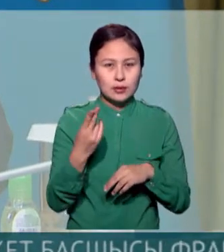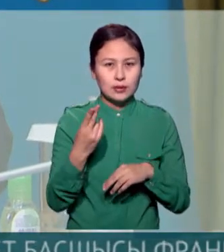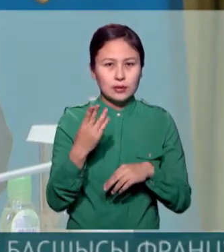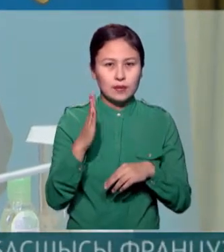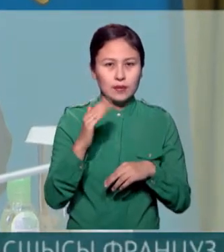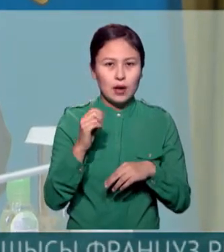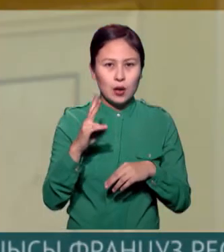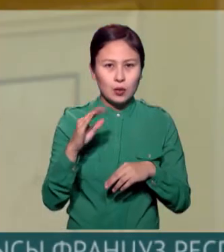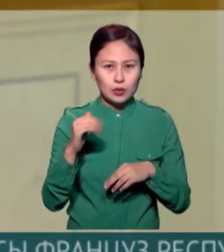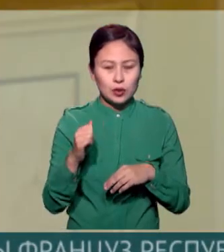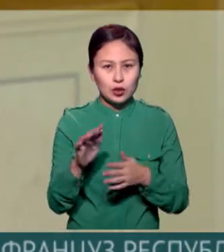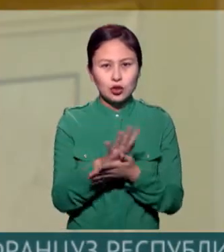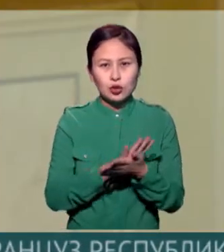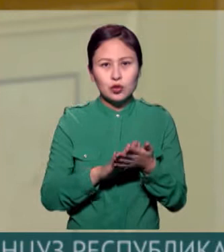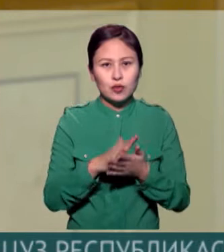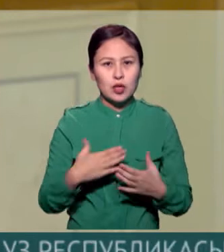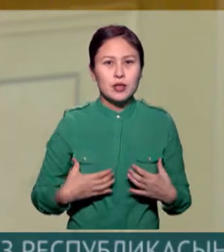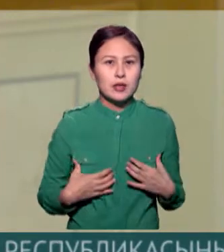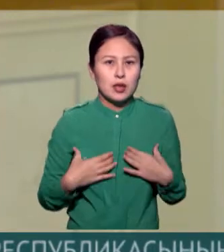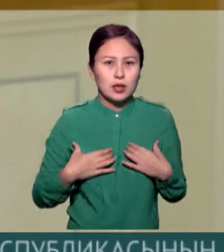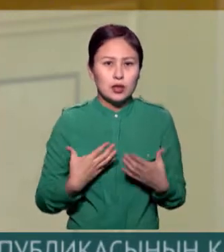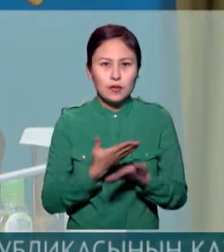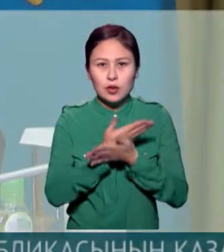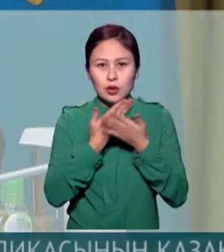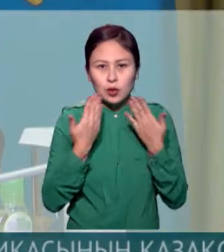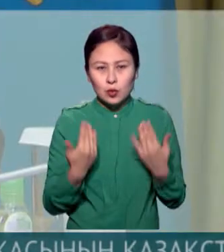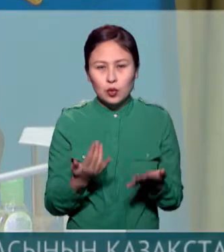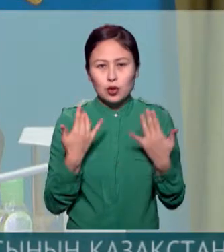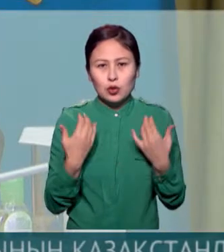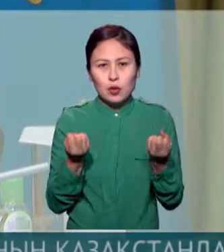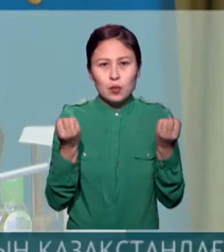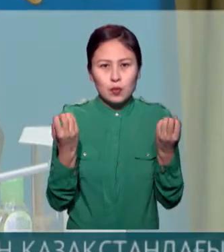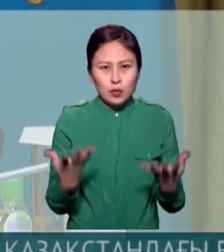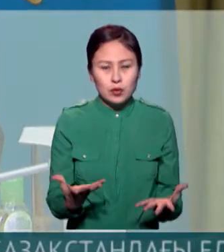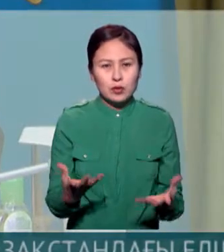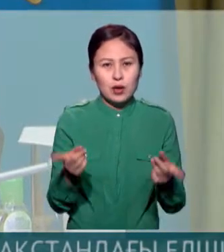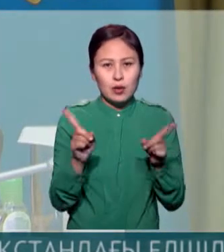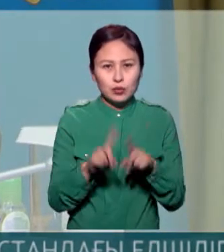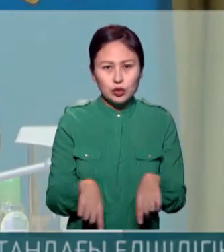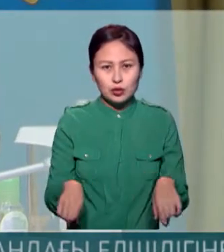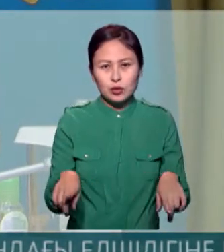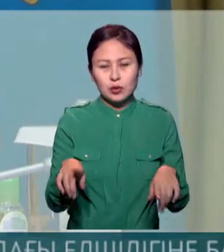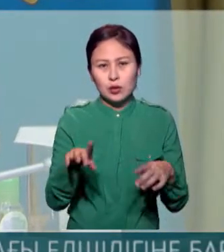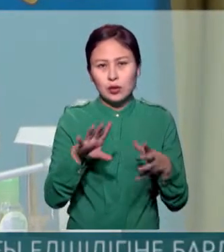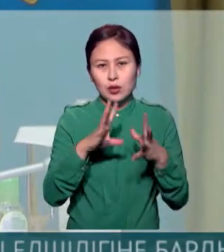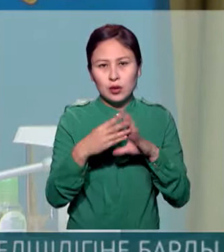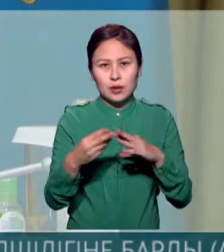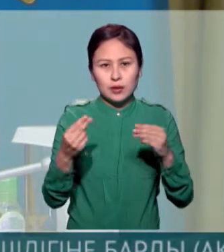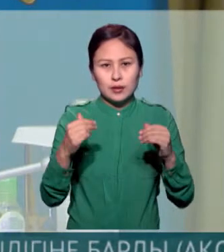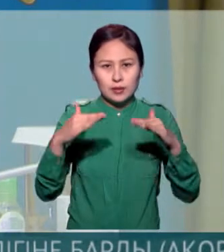надо объяснить, ничего экстраординарного не происходит. Происходит нормальное влияние, снижение цен